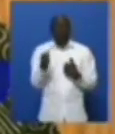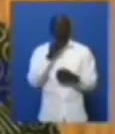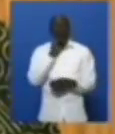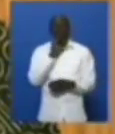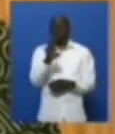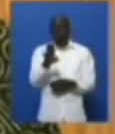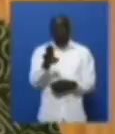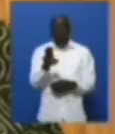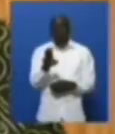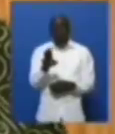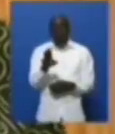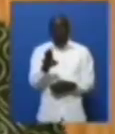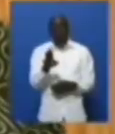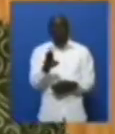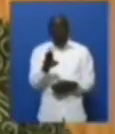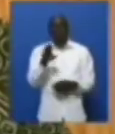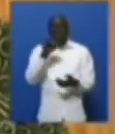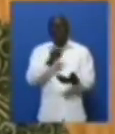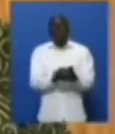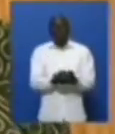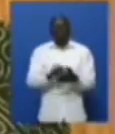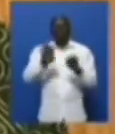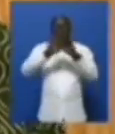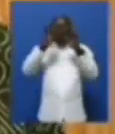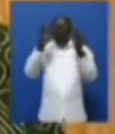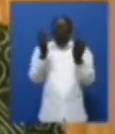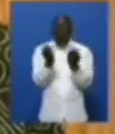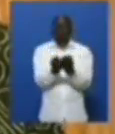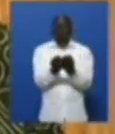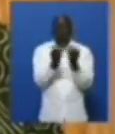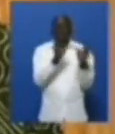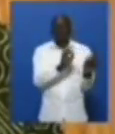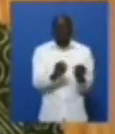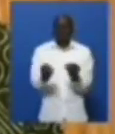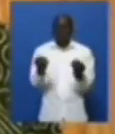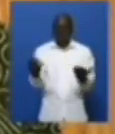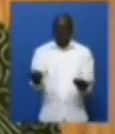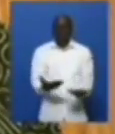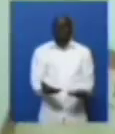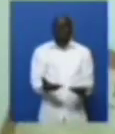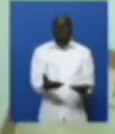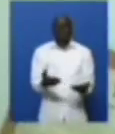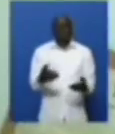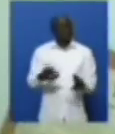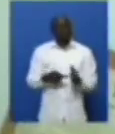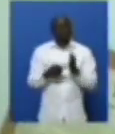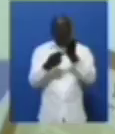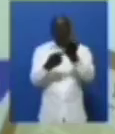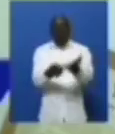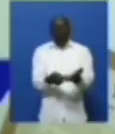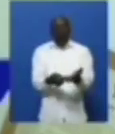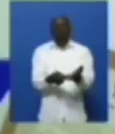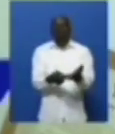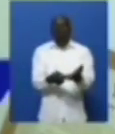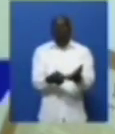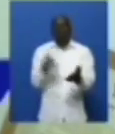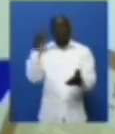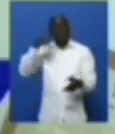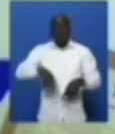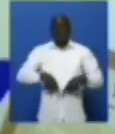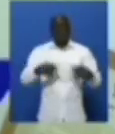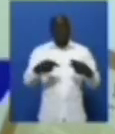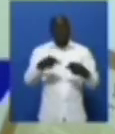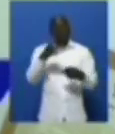eu. C'est sa propre famille qui a organisé ici une exposition. S'il avait vécu en France, je suis sûr